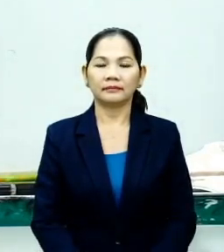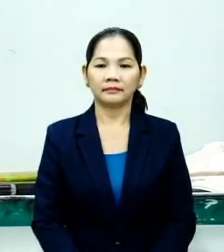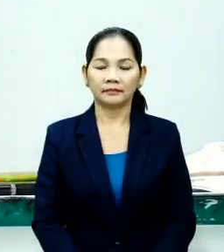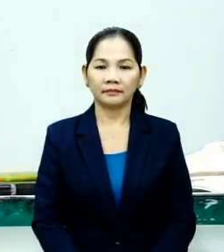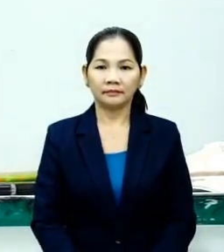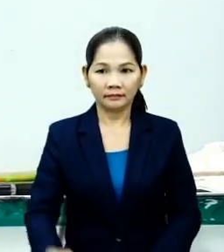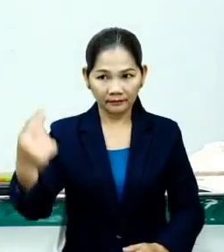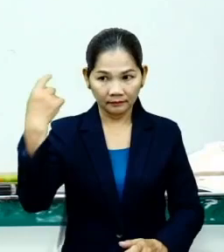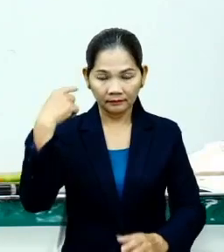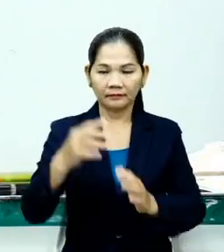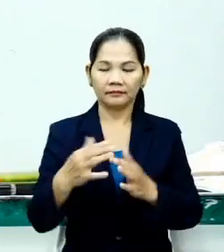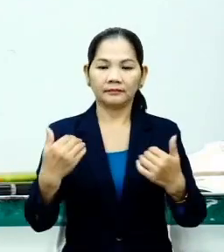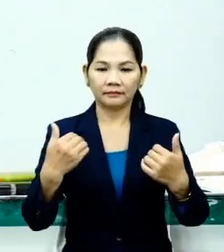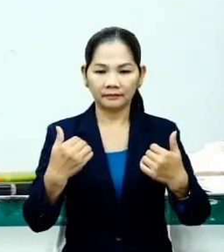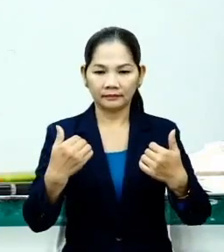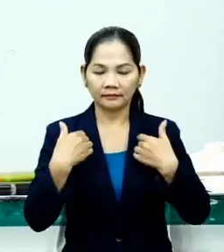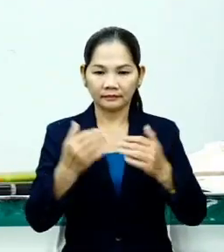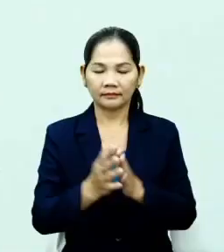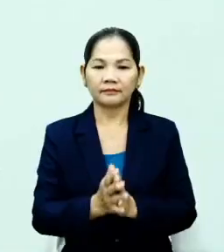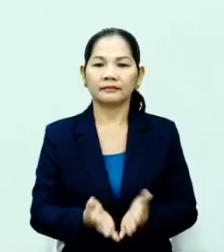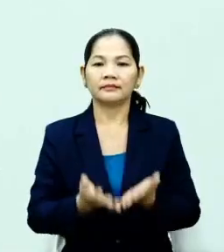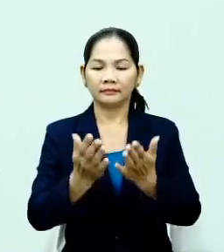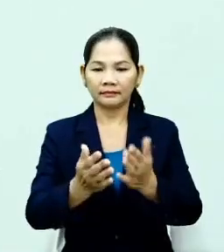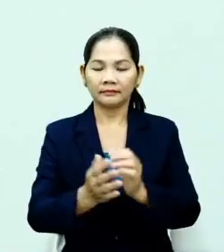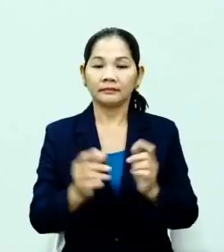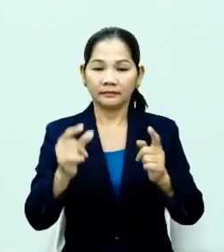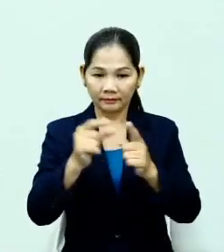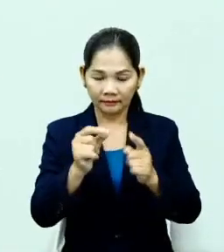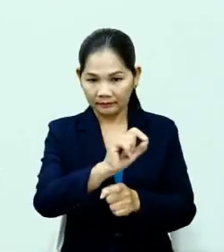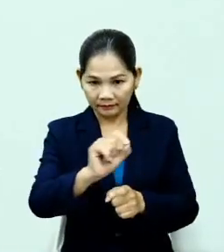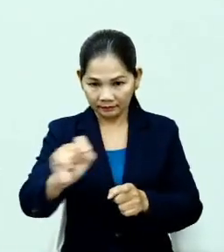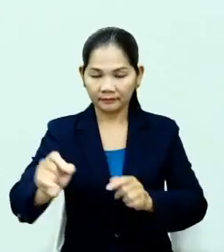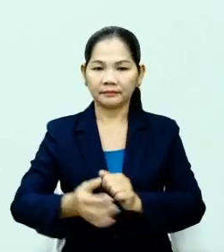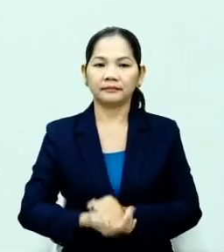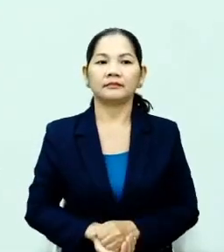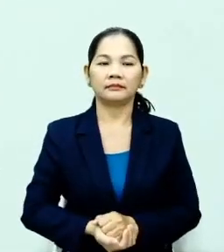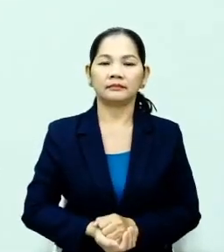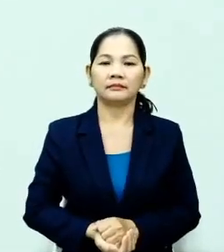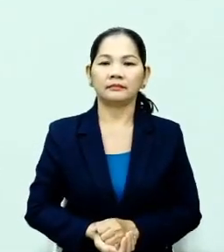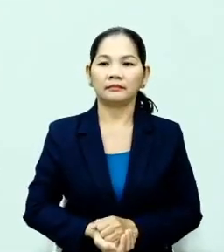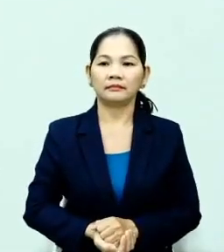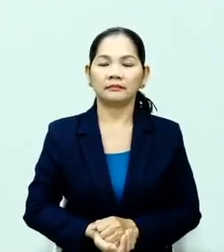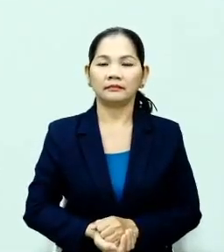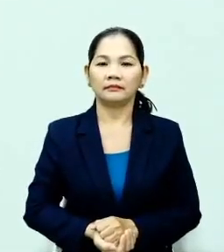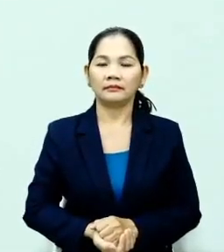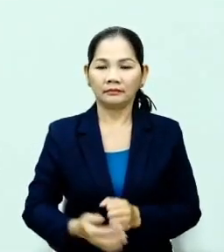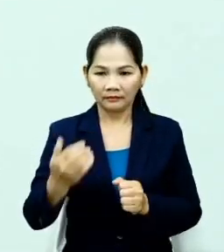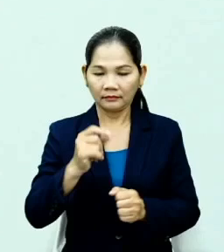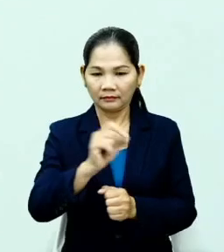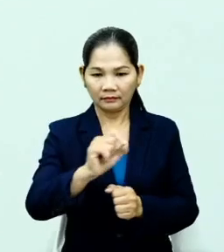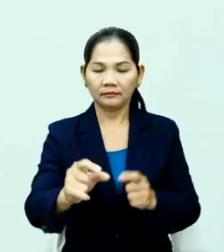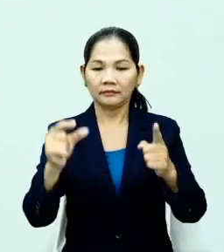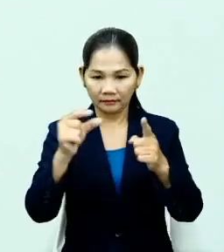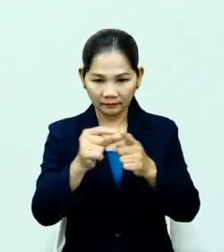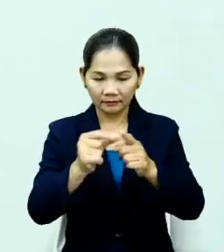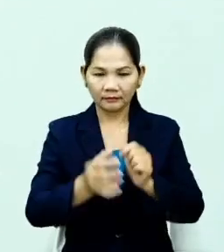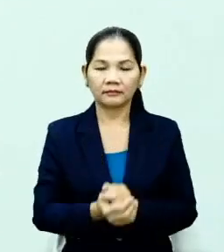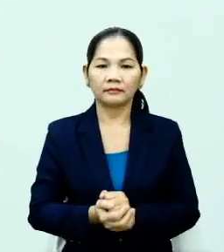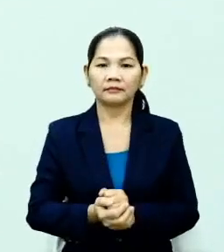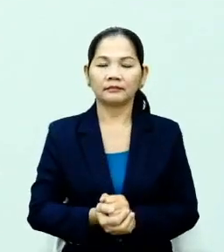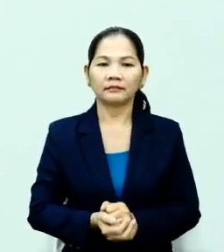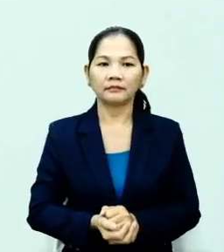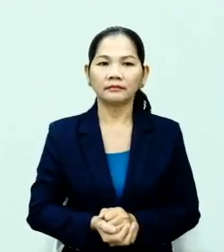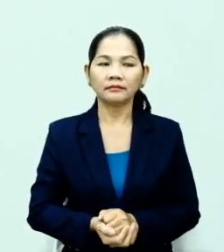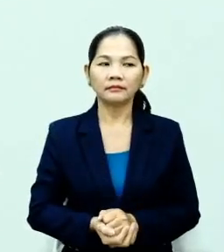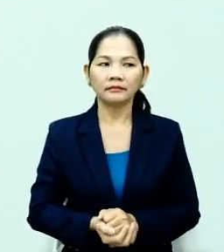Chà, cá pin mà sao mấy nè, cổ bàn đạp pi ở con xa xế nè con. Chà, ở con xa xế pi á, chà pi mà